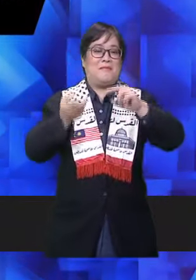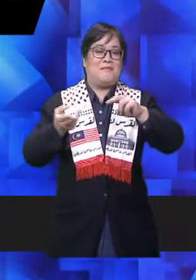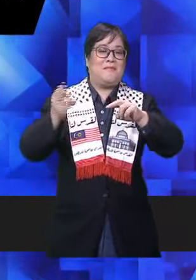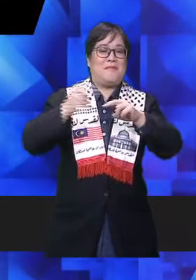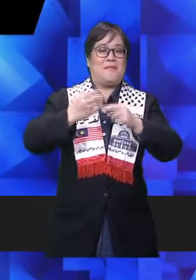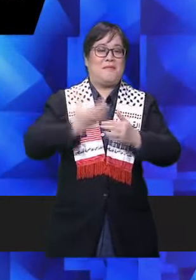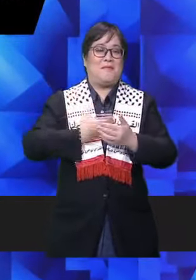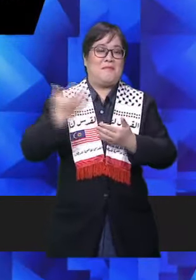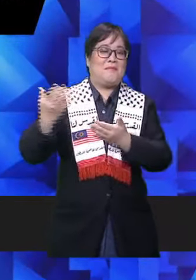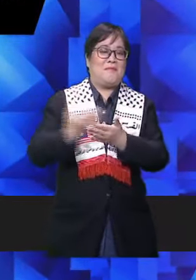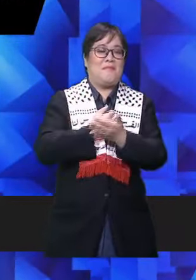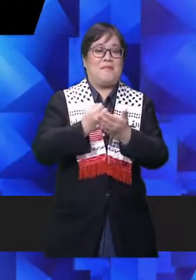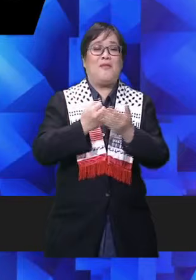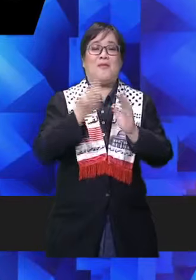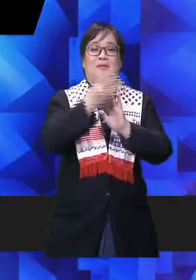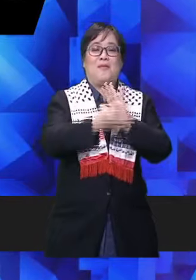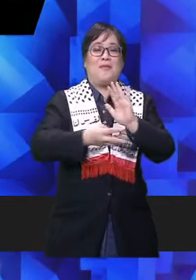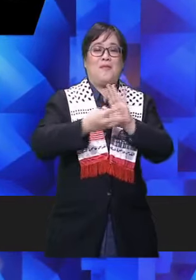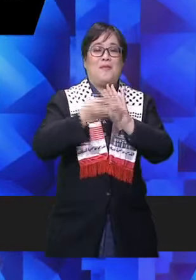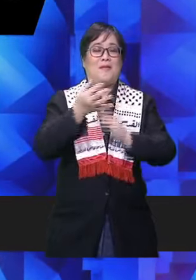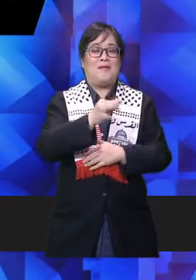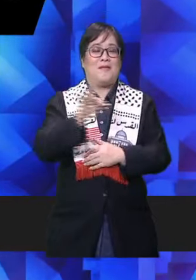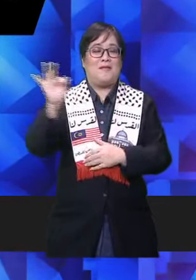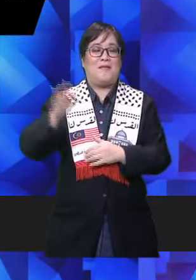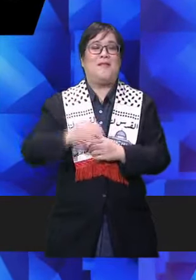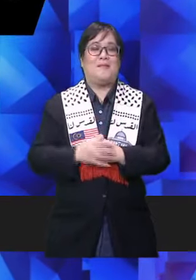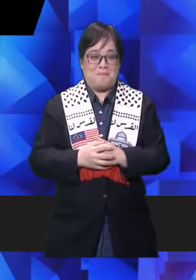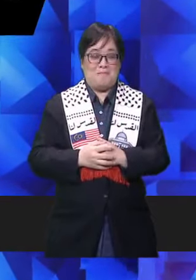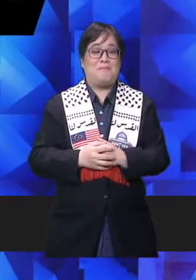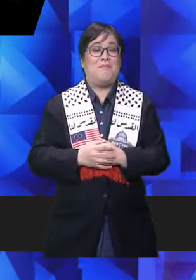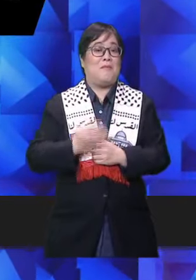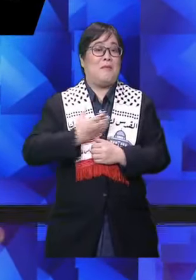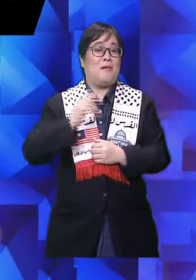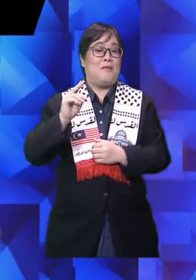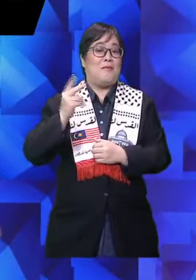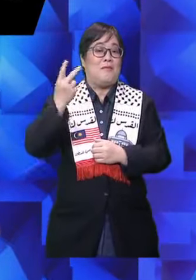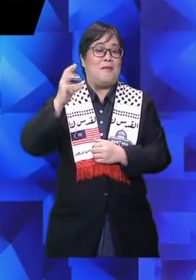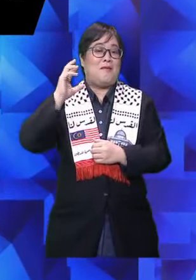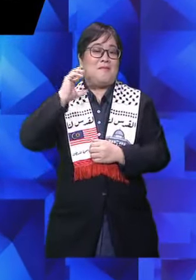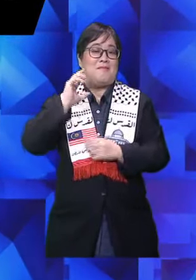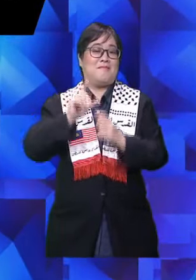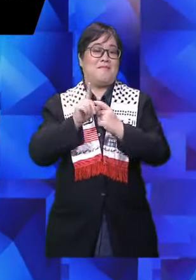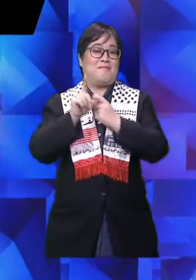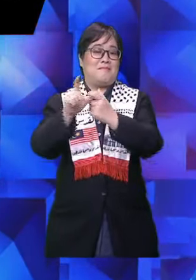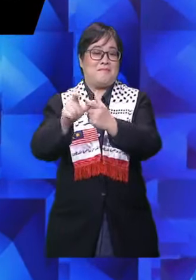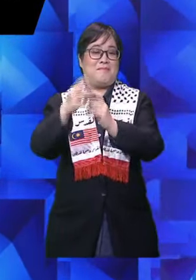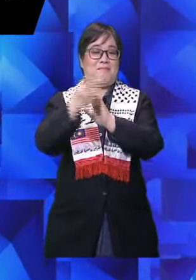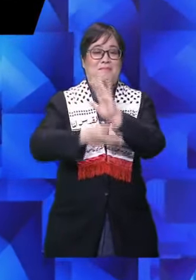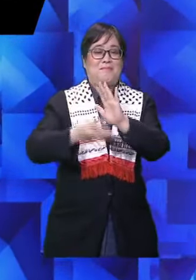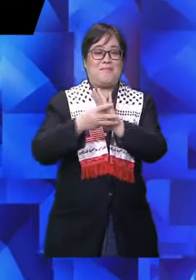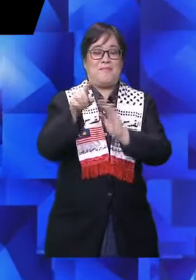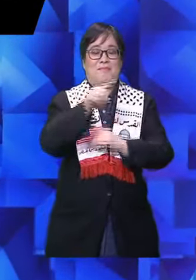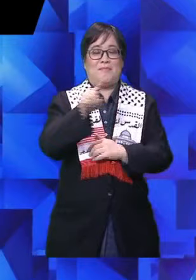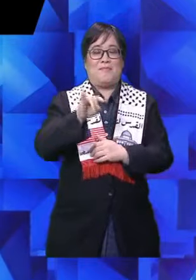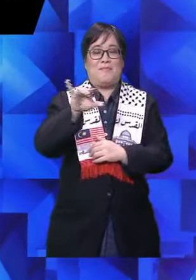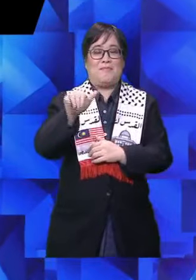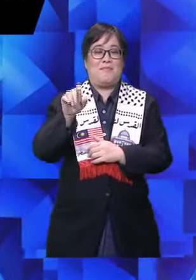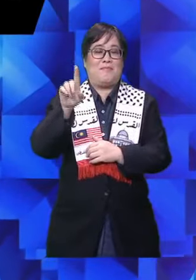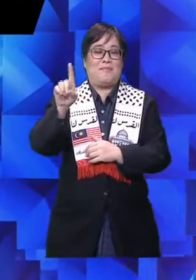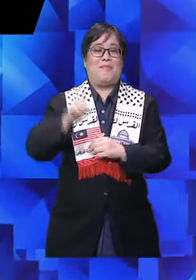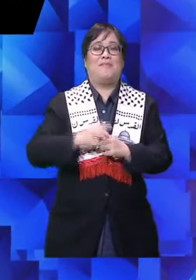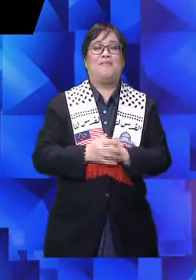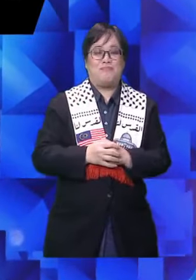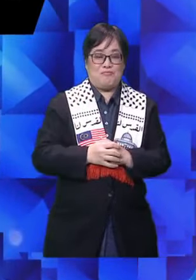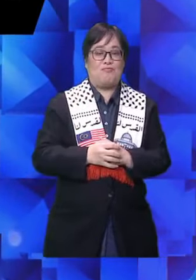Kontinjen Malaysia terus menambah kutipan pingat di Sukan Paralimpik Paris. Menerusi pingat perak diraih jago olahraga para negara, Muhammad Ziyad